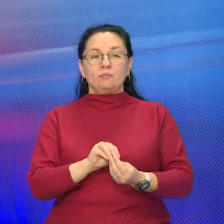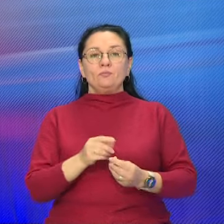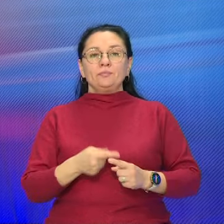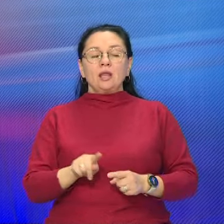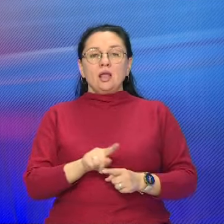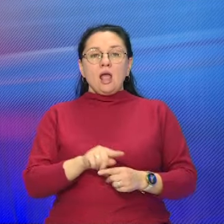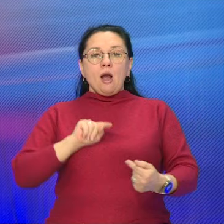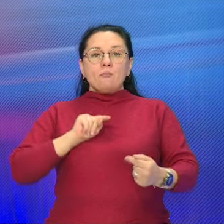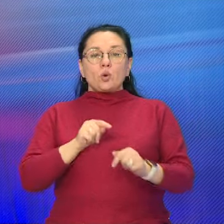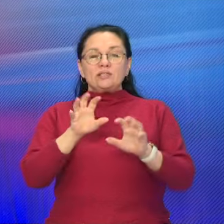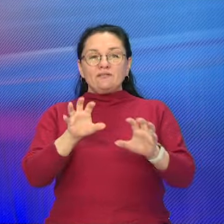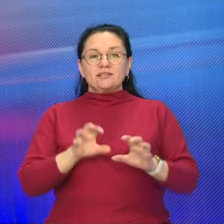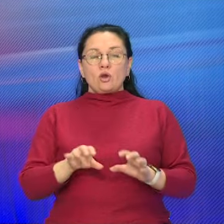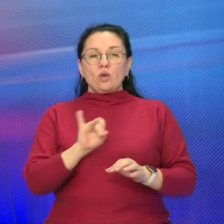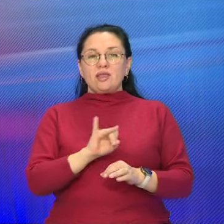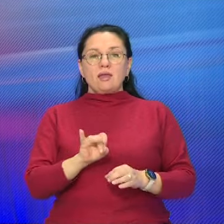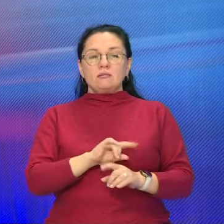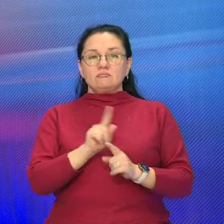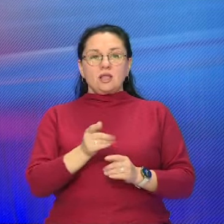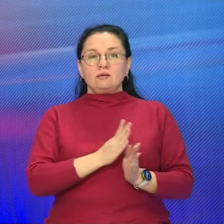Они по-прежнему противозаконны и антигуманны.